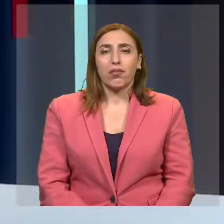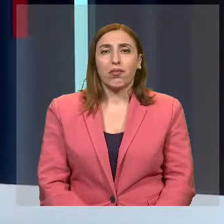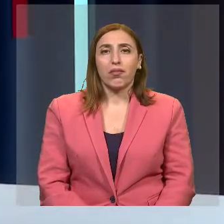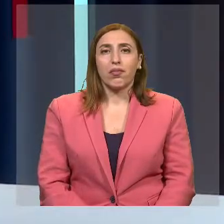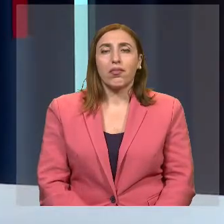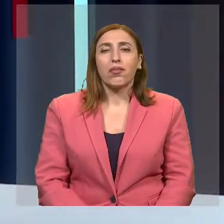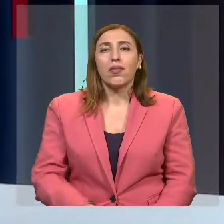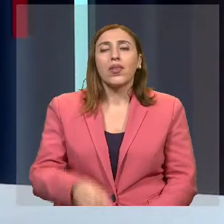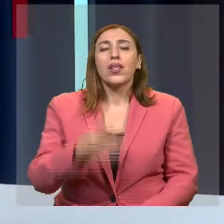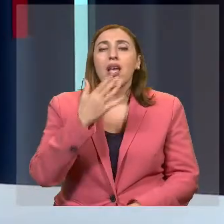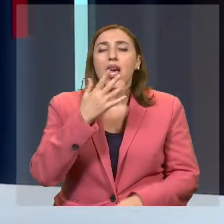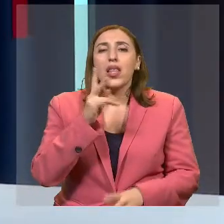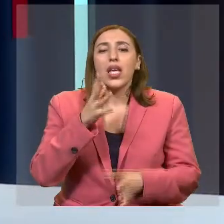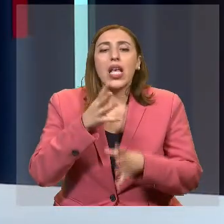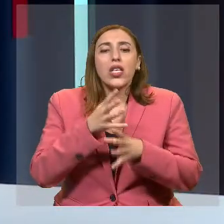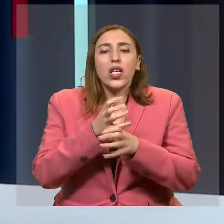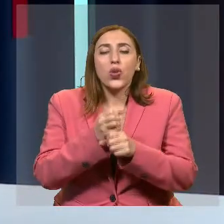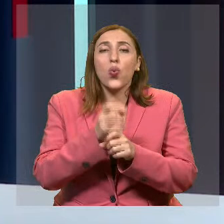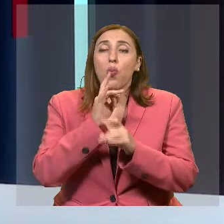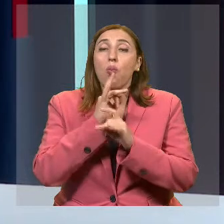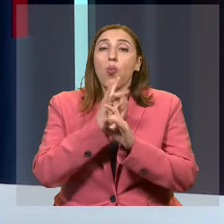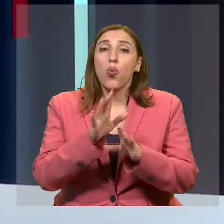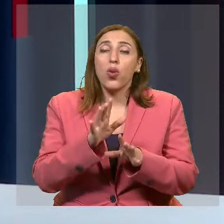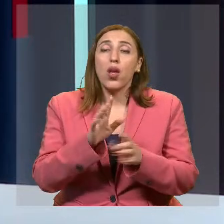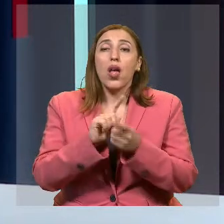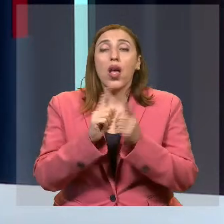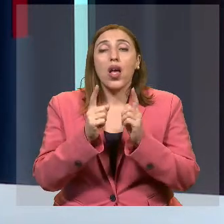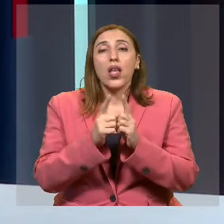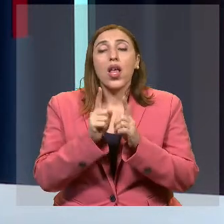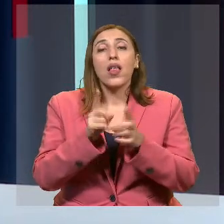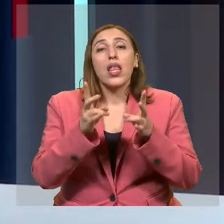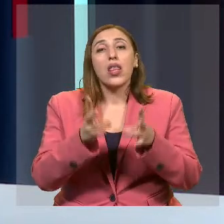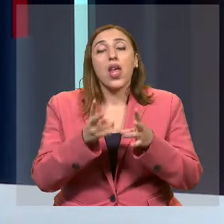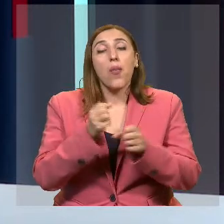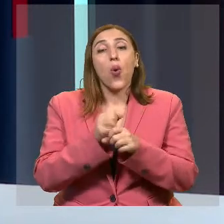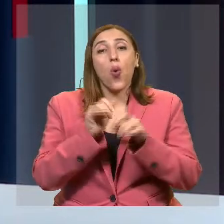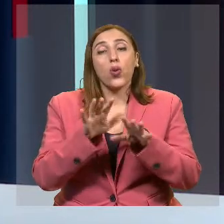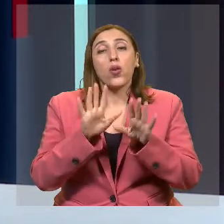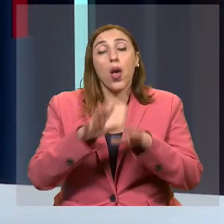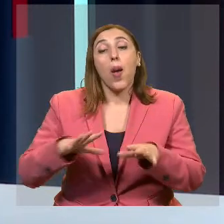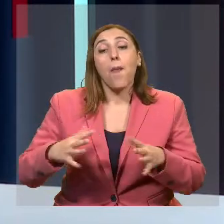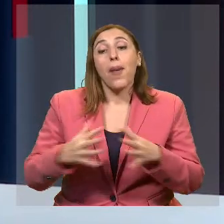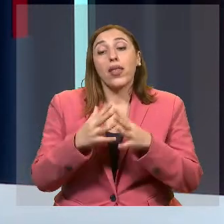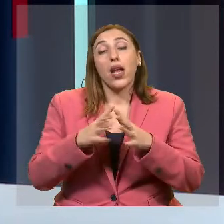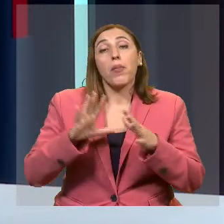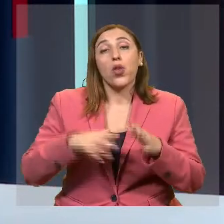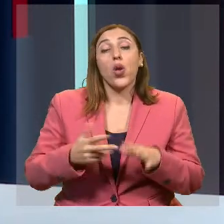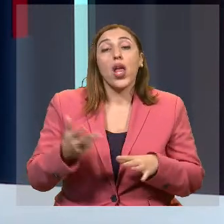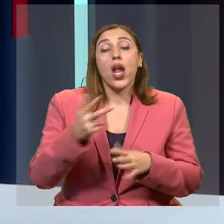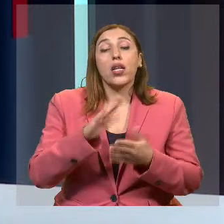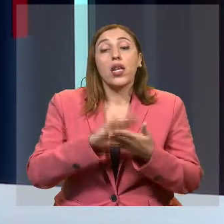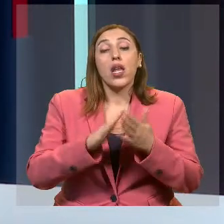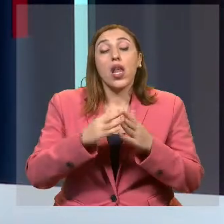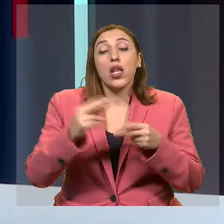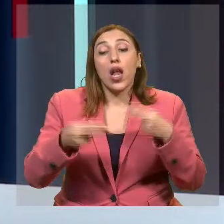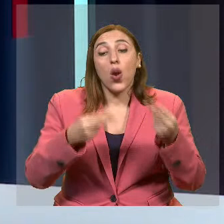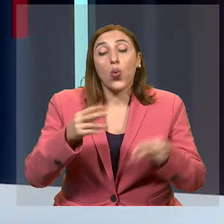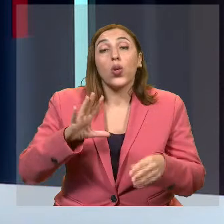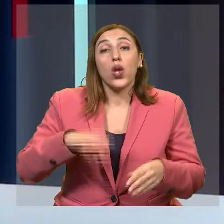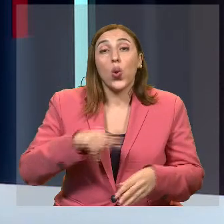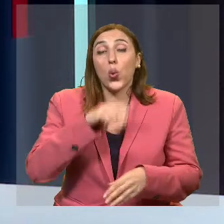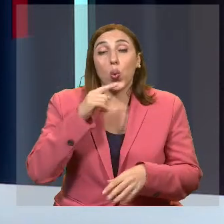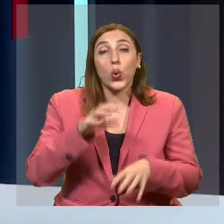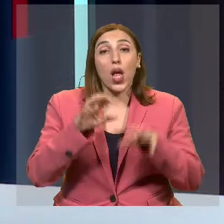Էթնիկ զտումներ չեն իրականացնի, կգնան փափուկ գործընթացների։ Պատերազմից հետո Եռակողմ հայտարարության կողմերից